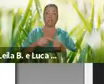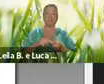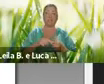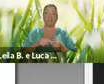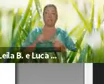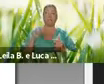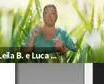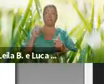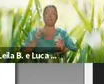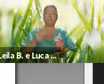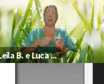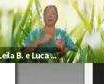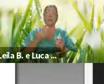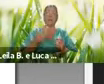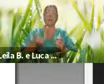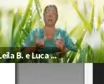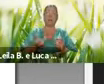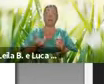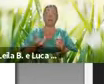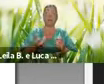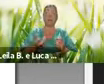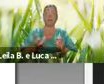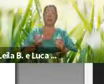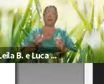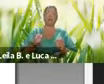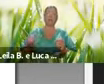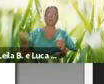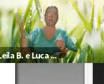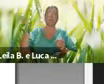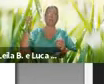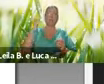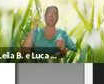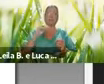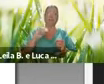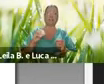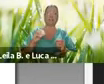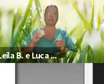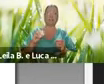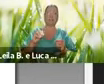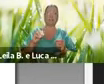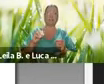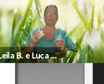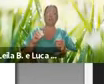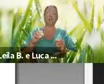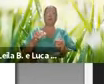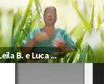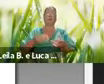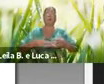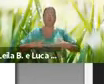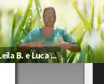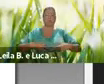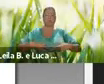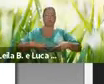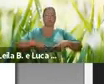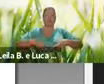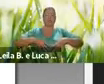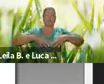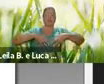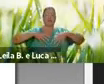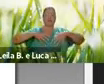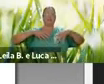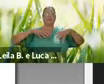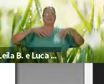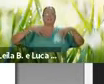guardava, vedeva dal mondo spirituale quello che accadeva. Então, quando lo spirito parlava attraverso di lui, il plesso solare